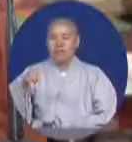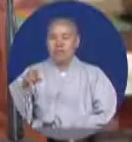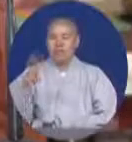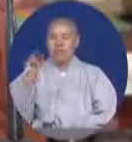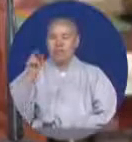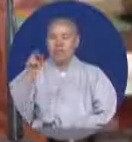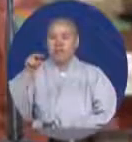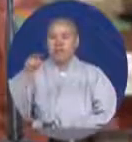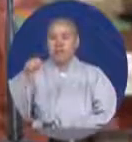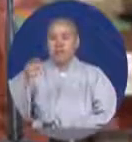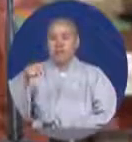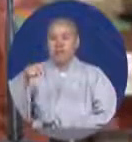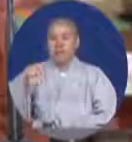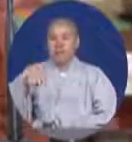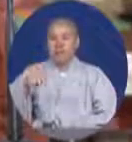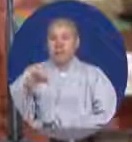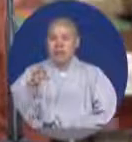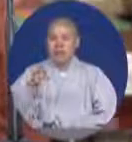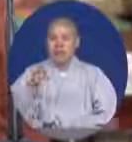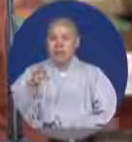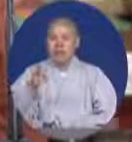무효